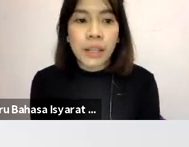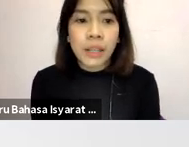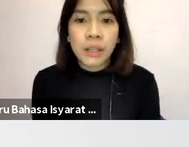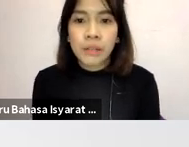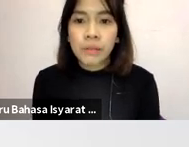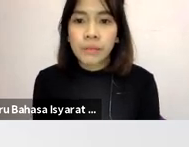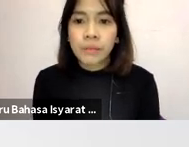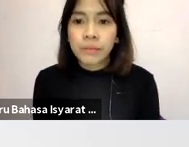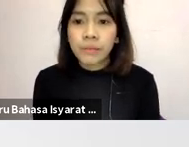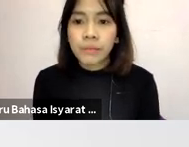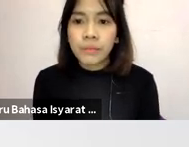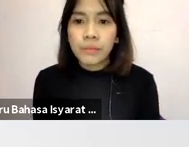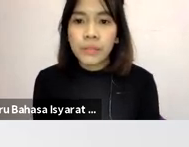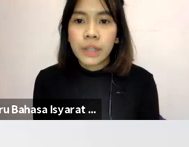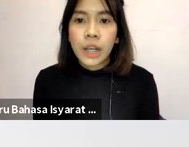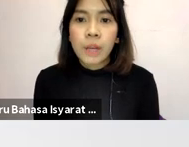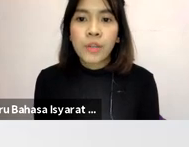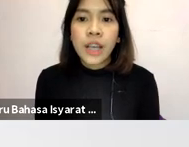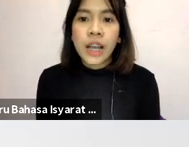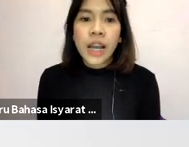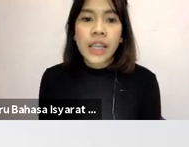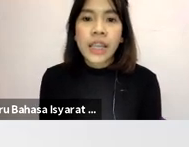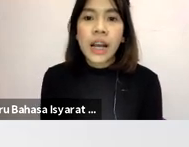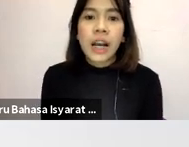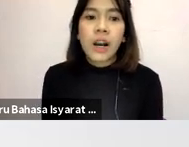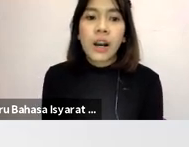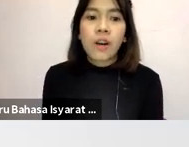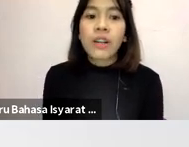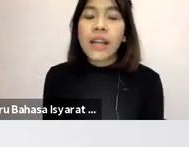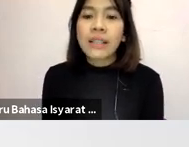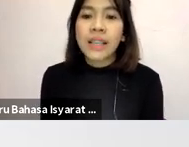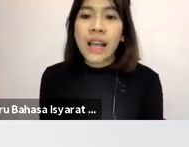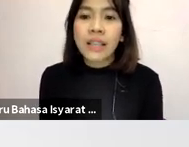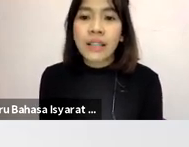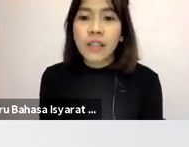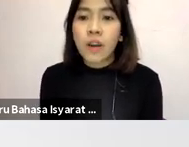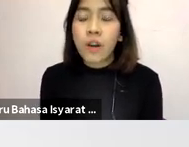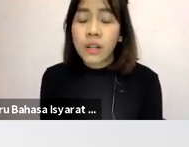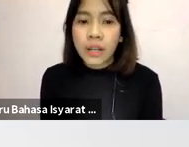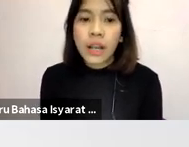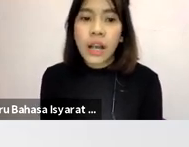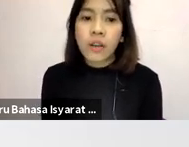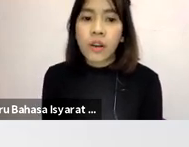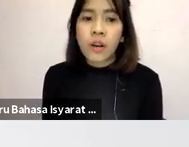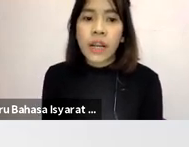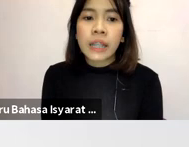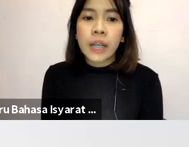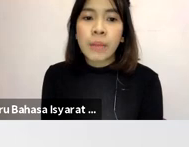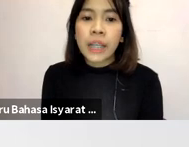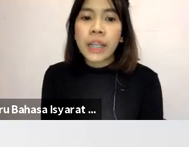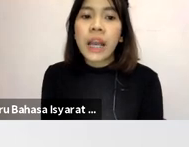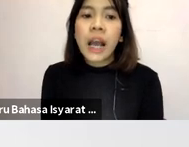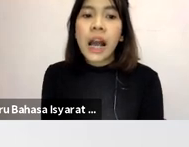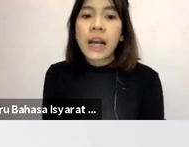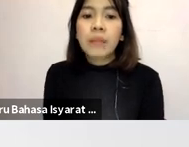cepat Hai kemudian adanya koordinasi antar stakeholder atau orang-orang yang